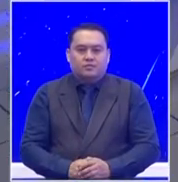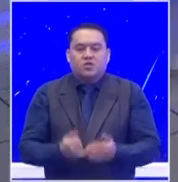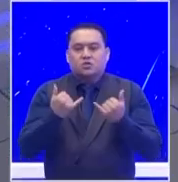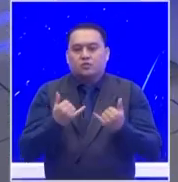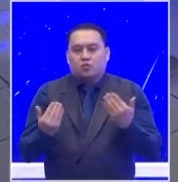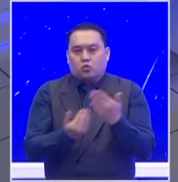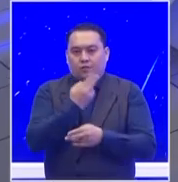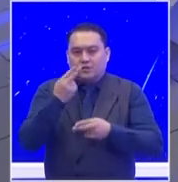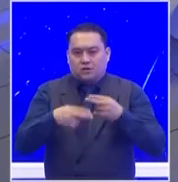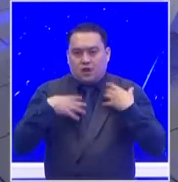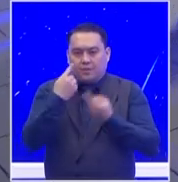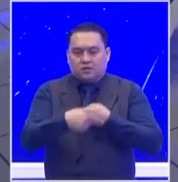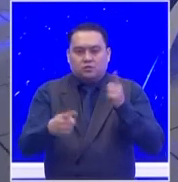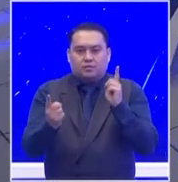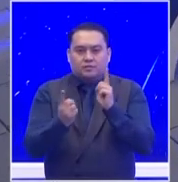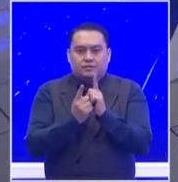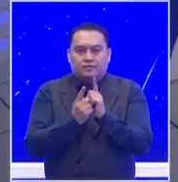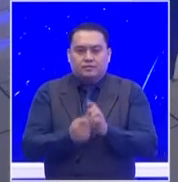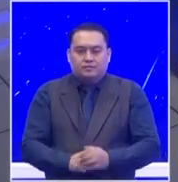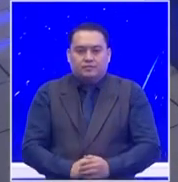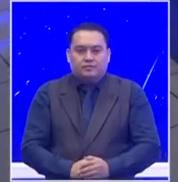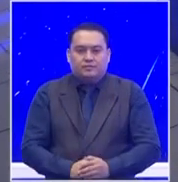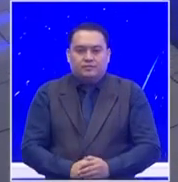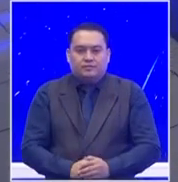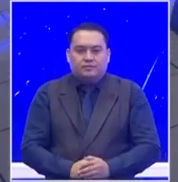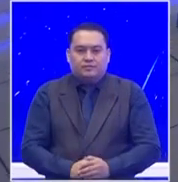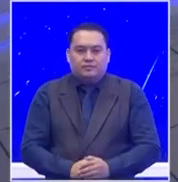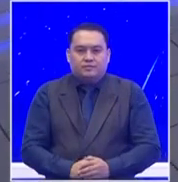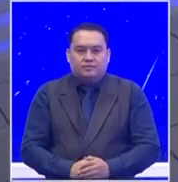Такова информационная картина дня. Спасибо за внимание. Хороших вам выходных.